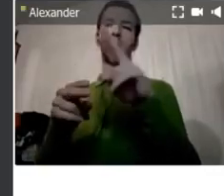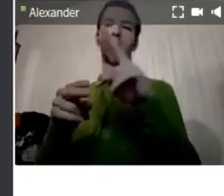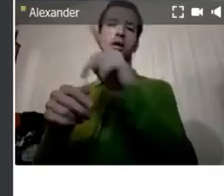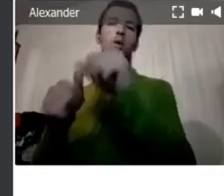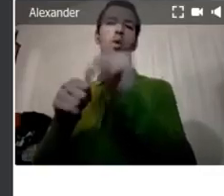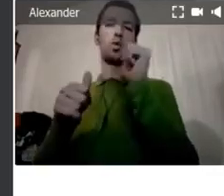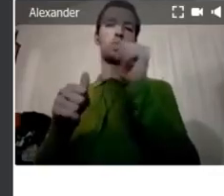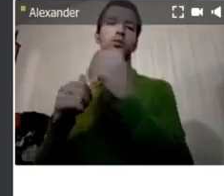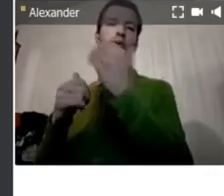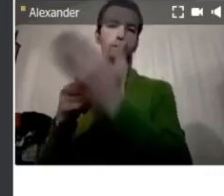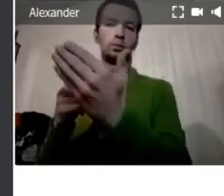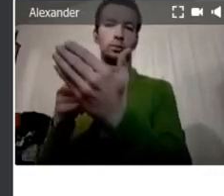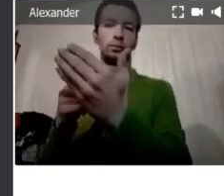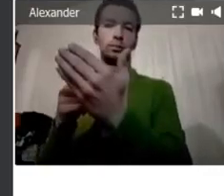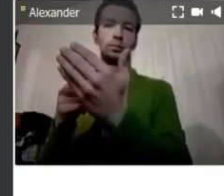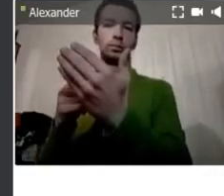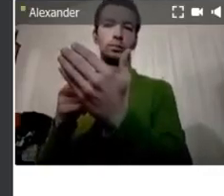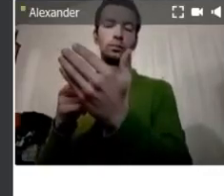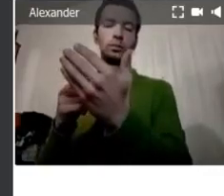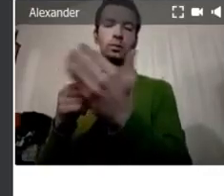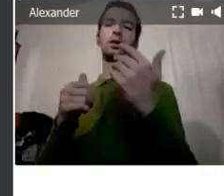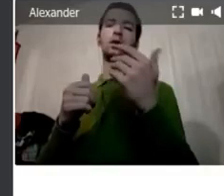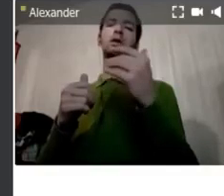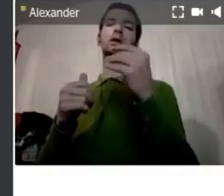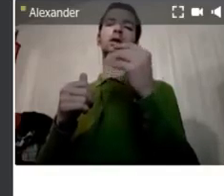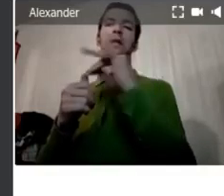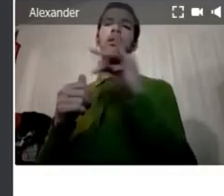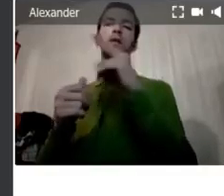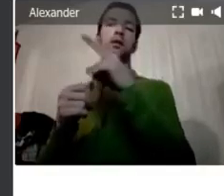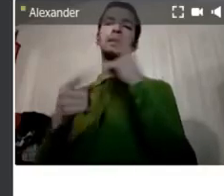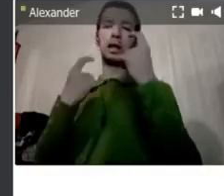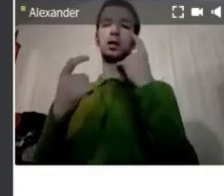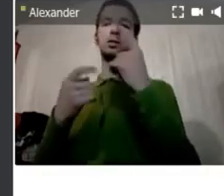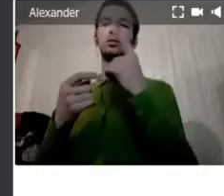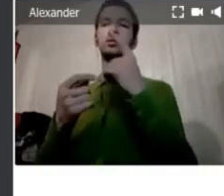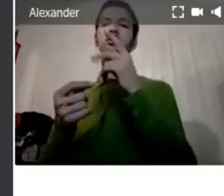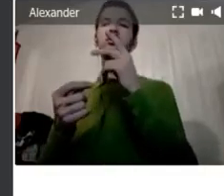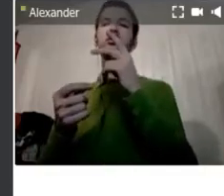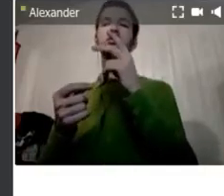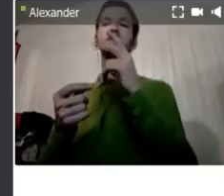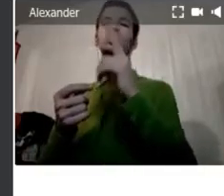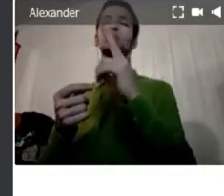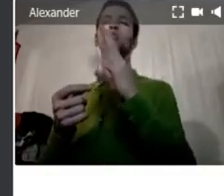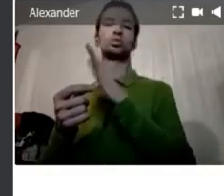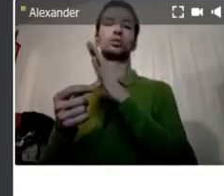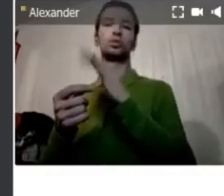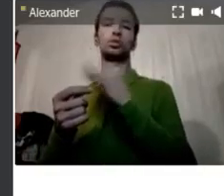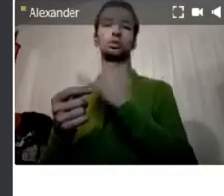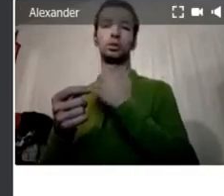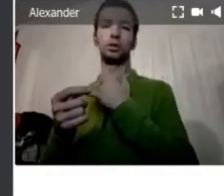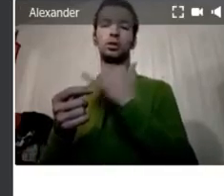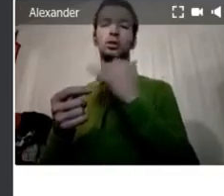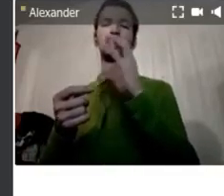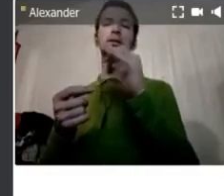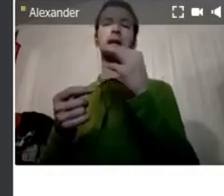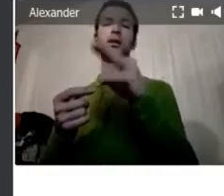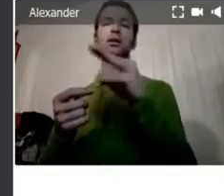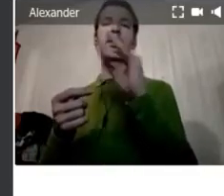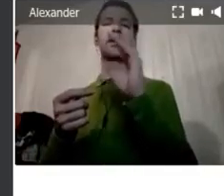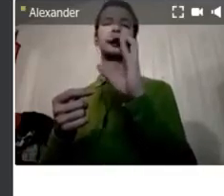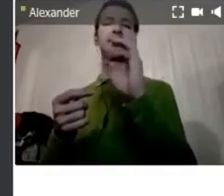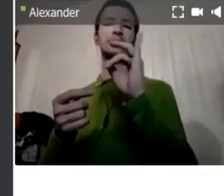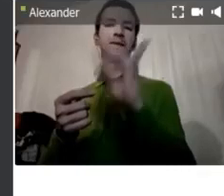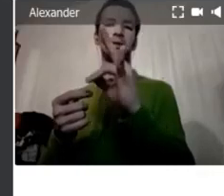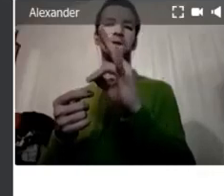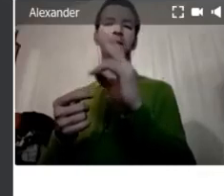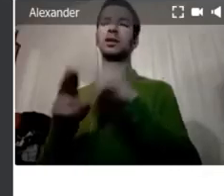вся информация по любым ценным бумагам. То же самое и наша информация там была размещена. Так вот,